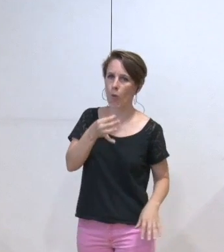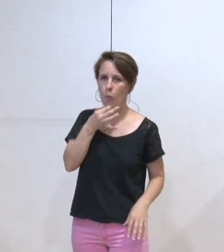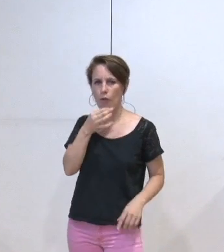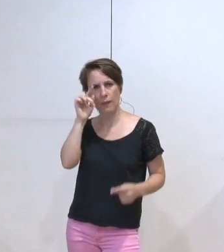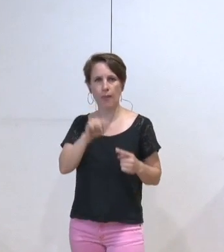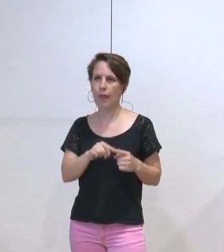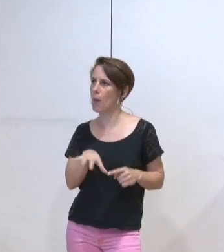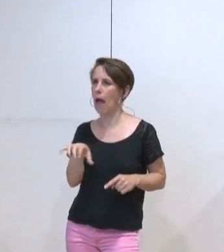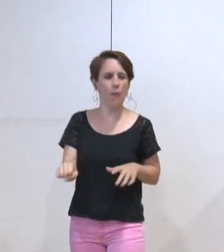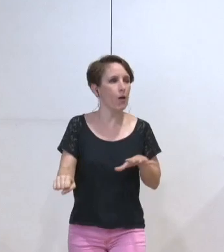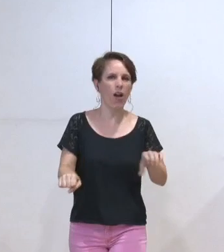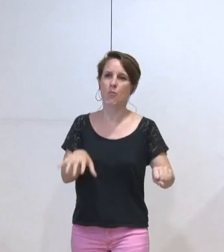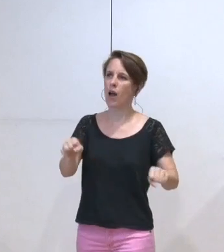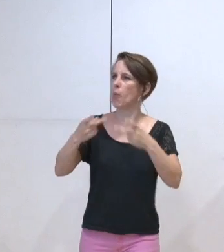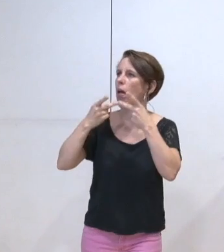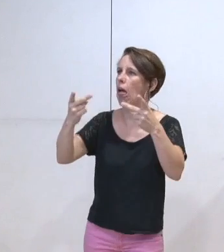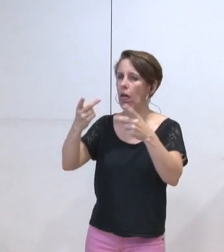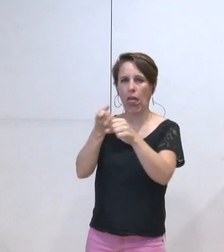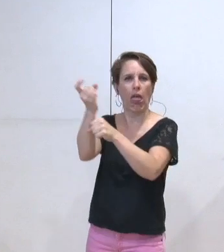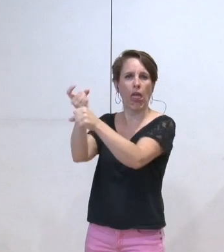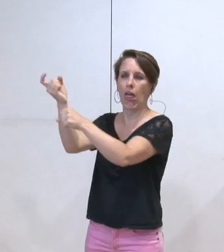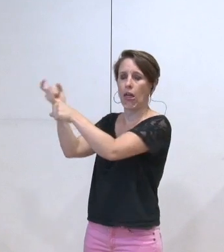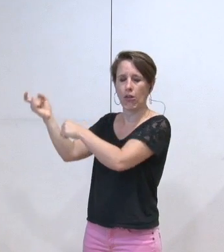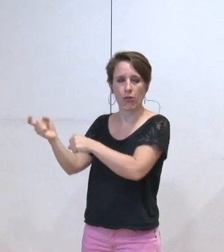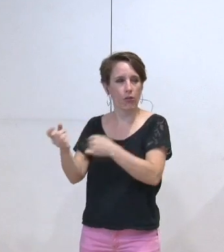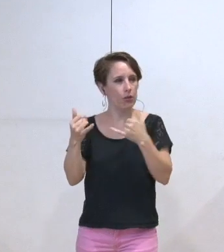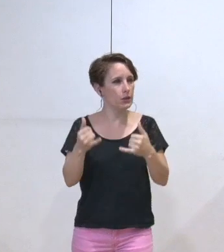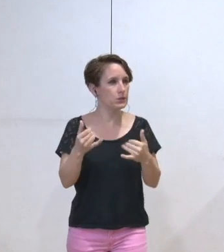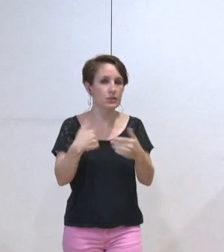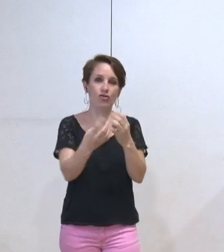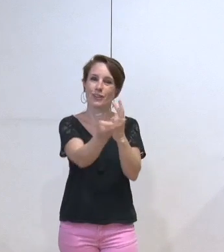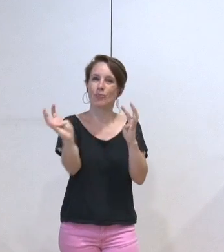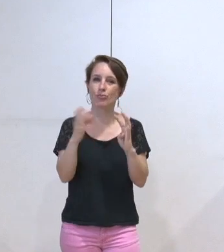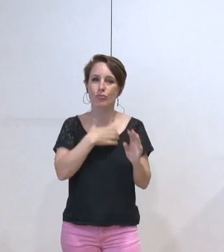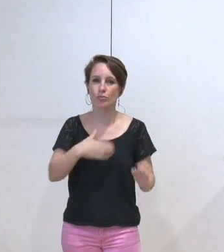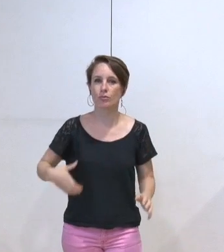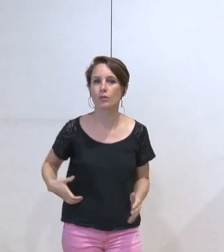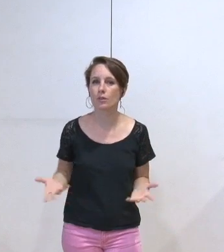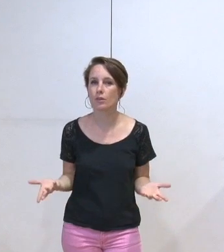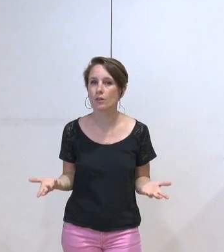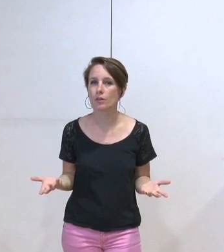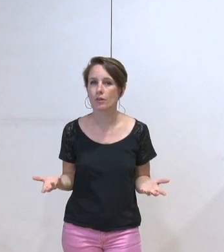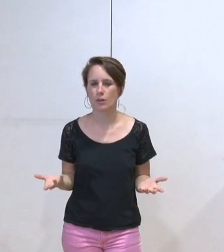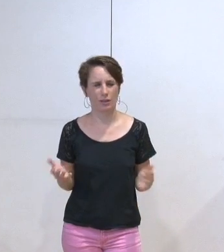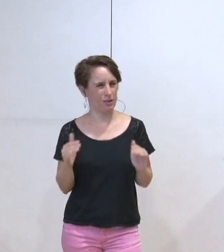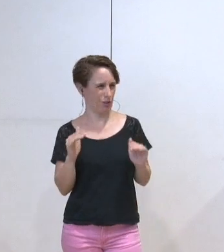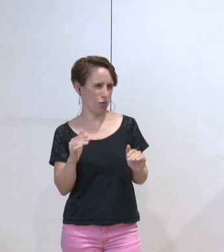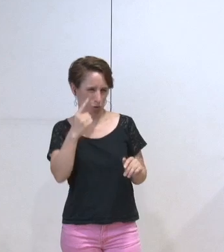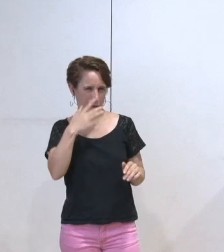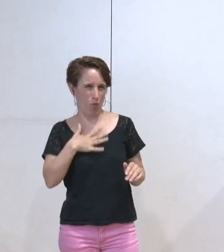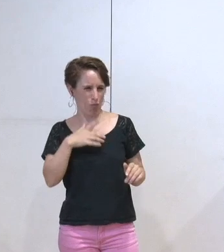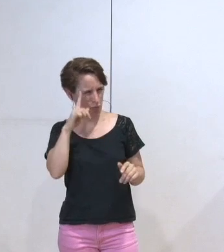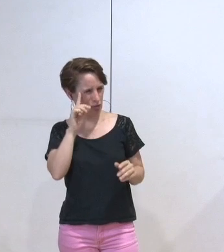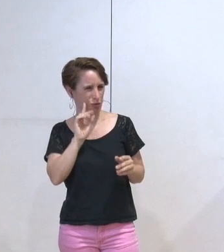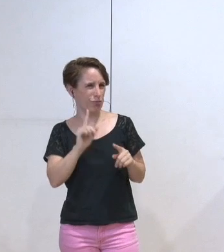semaine dans ces questions orales au sein de cette assemblée et j'ajouterai qu'il est bien curieux si ce n'est totalement